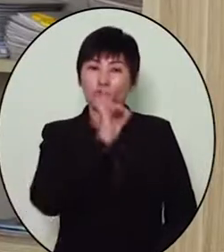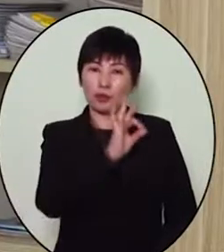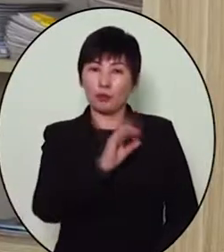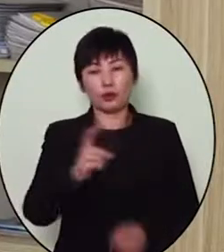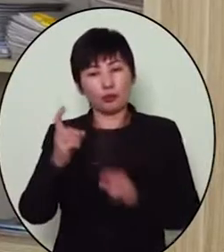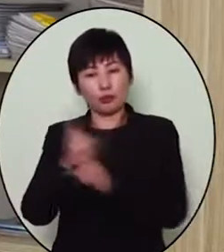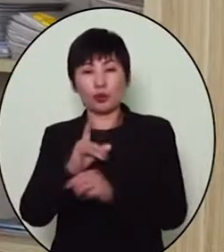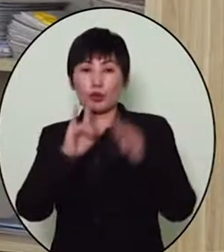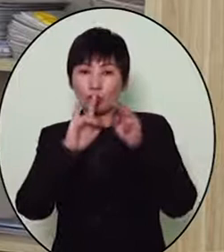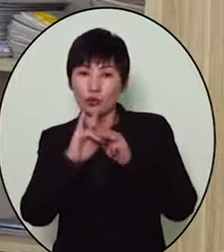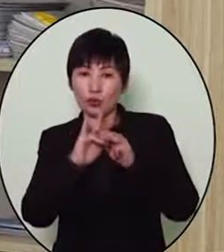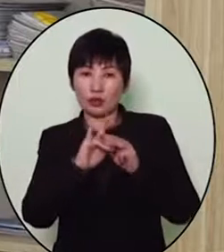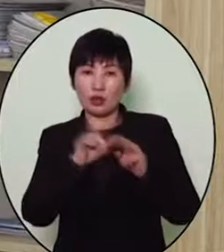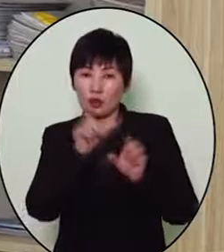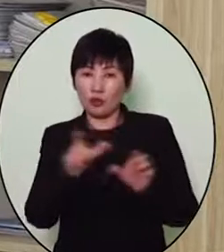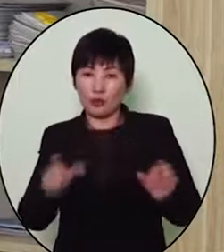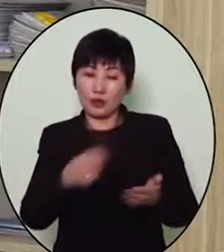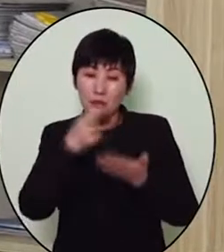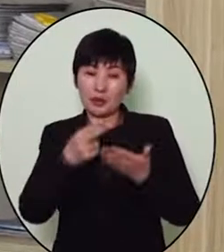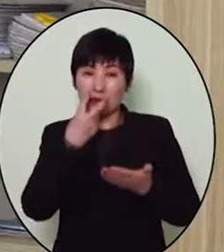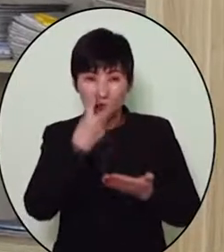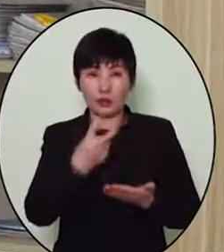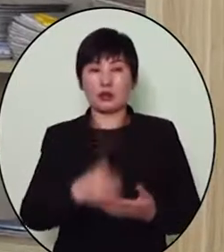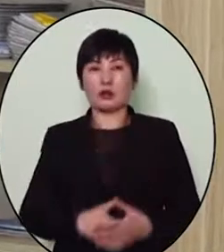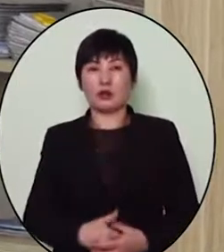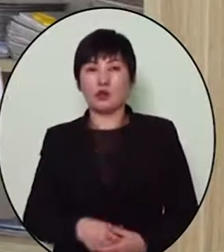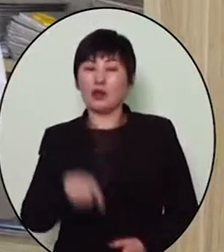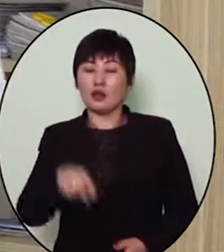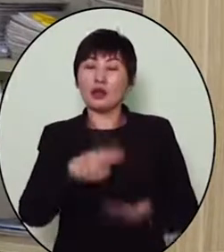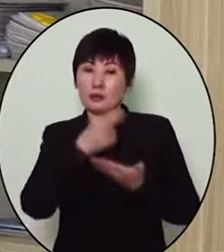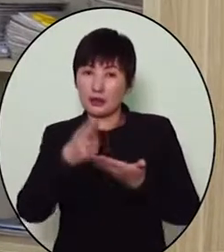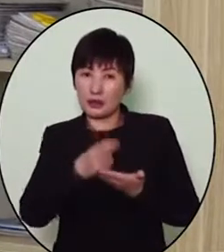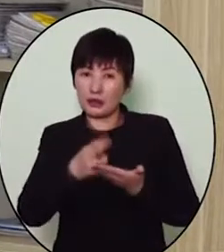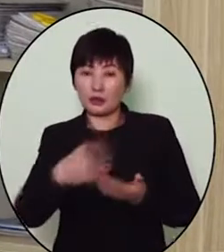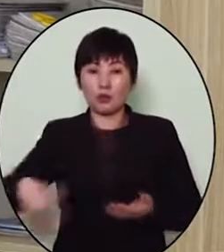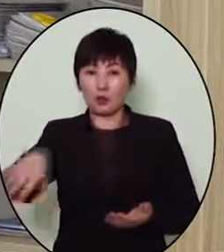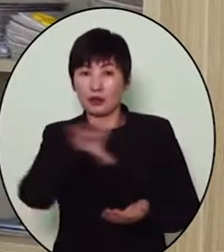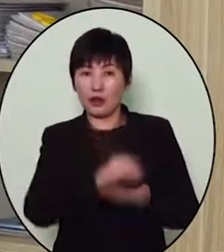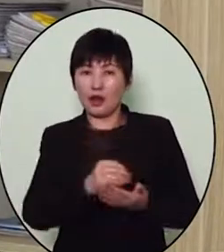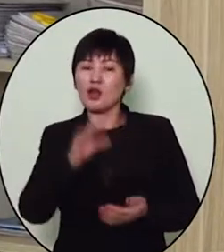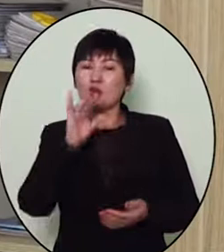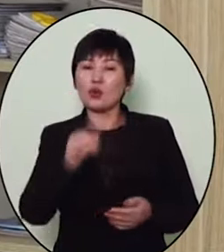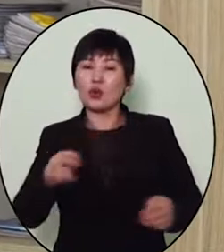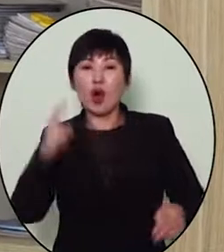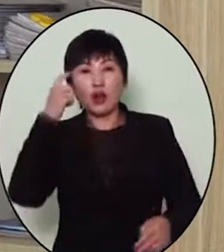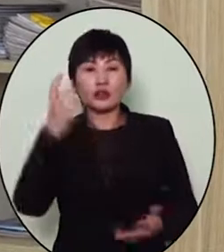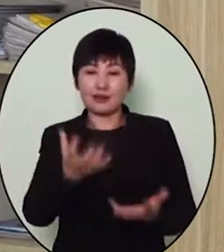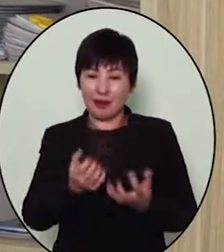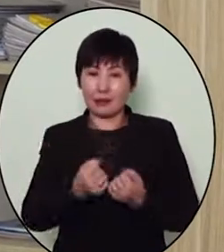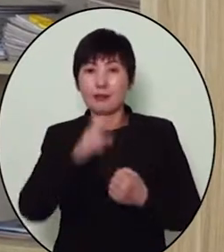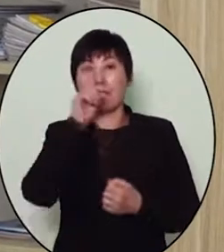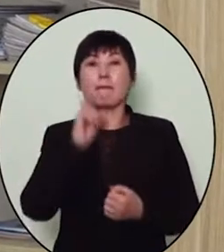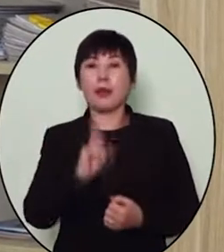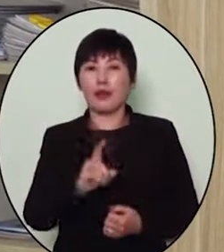Зөв болон буруу суусан хүмүүсийн бичлэгийг үзлээ. Энэ бичлэгнээс бүгдээрээ юу ойлгож авсан